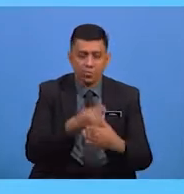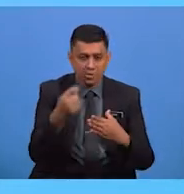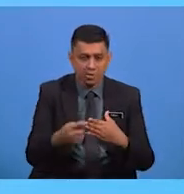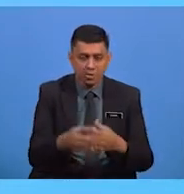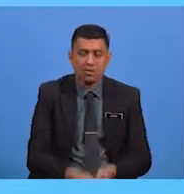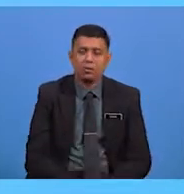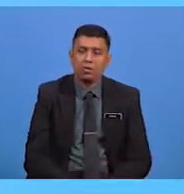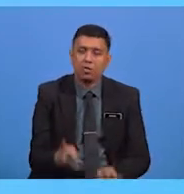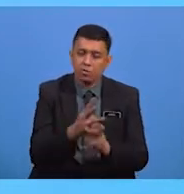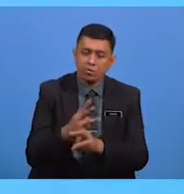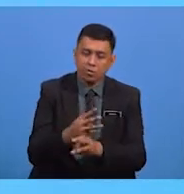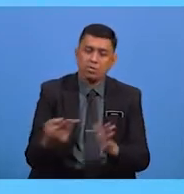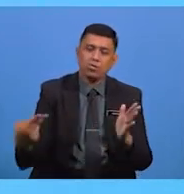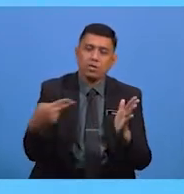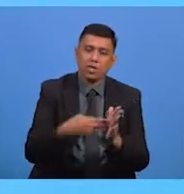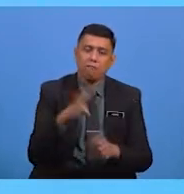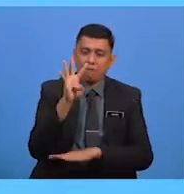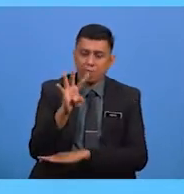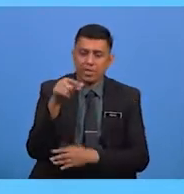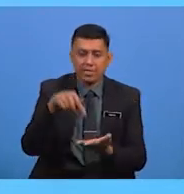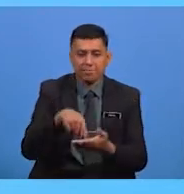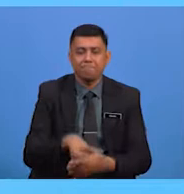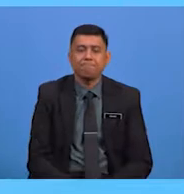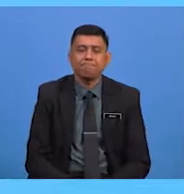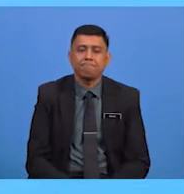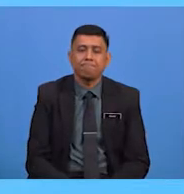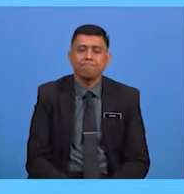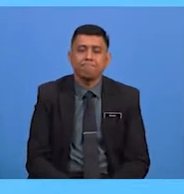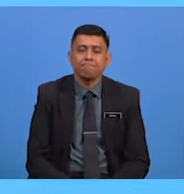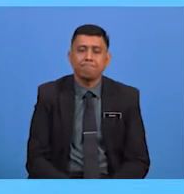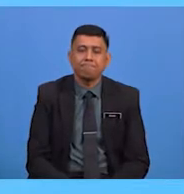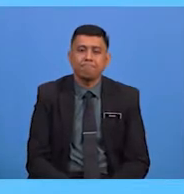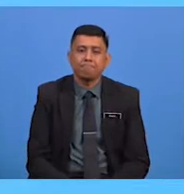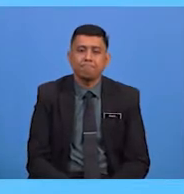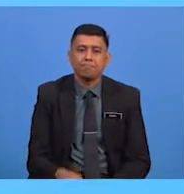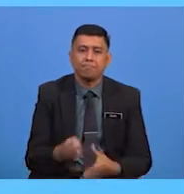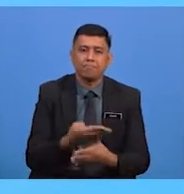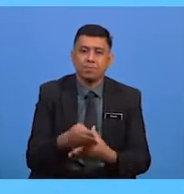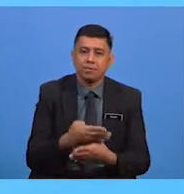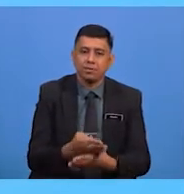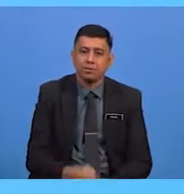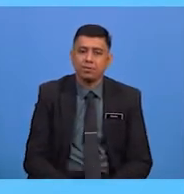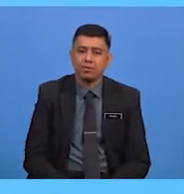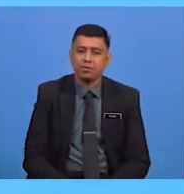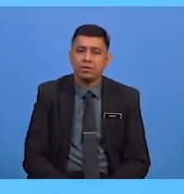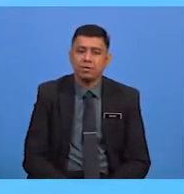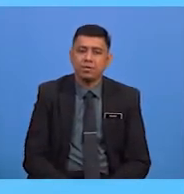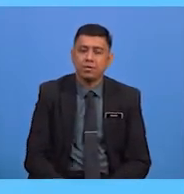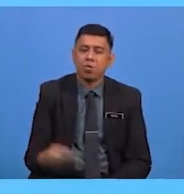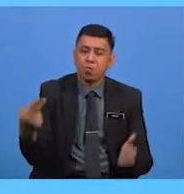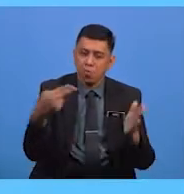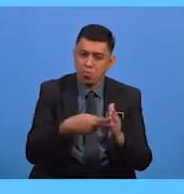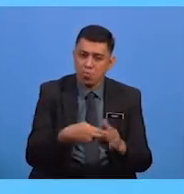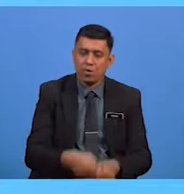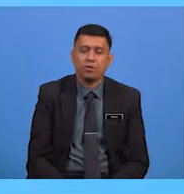bagi struktur kawalan ulangan for ini. Kita beralih pula kepada bahagian kedua struktur kawalan